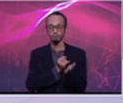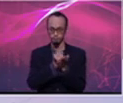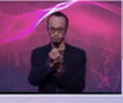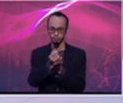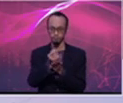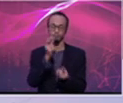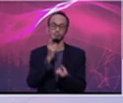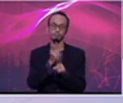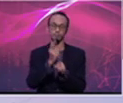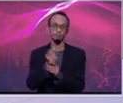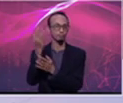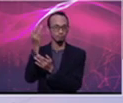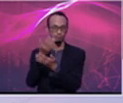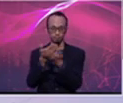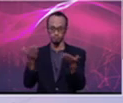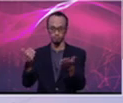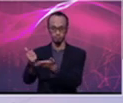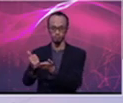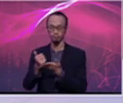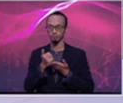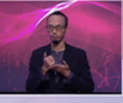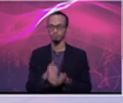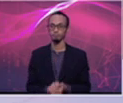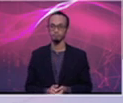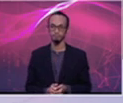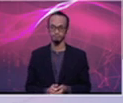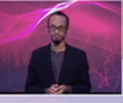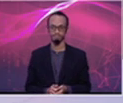benar-benar menanti bantuan dari Anda yang murah